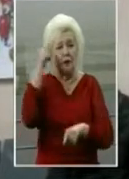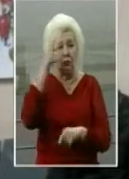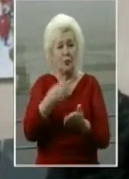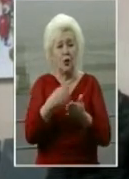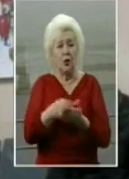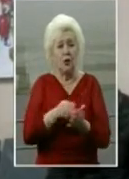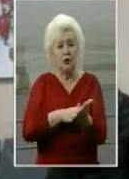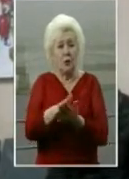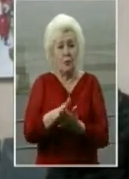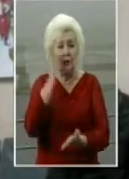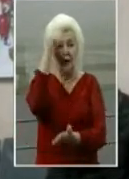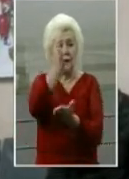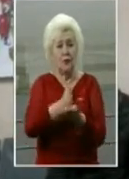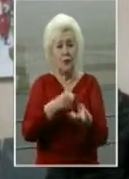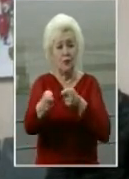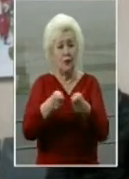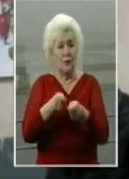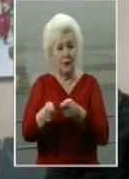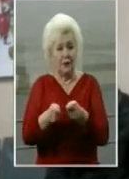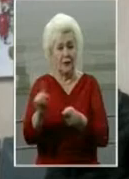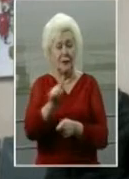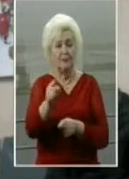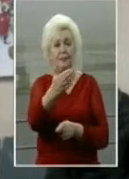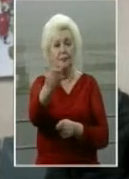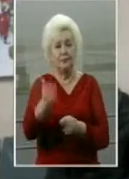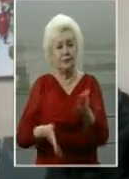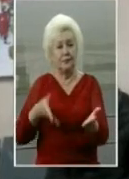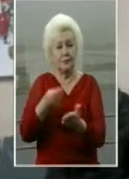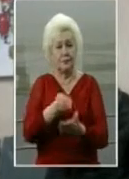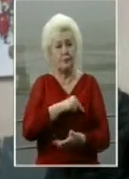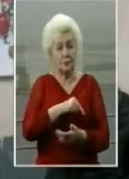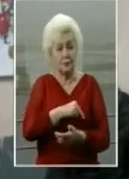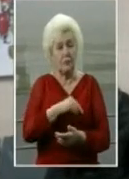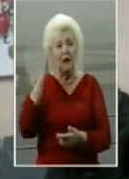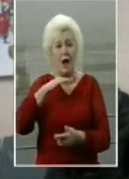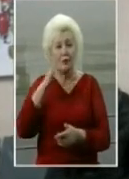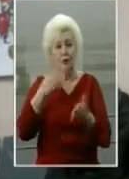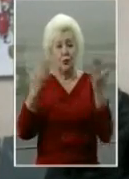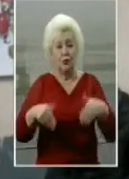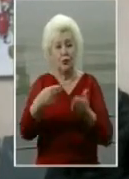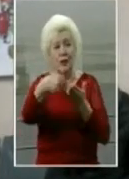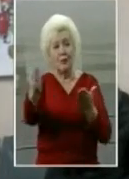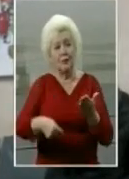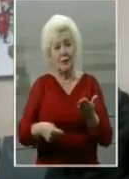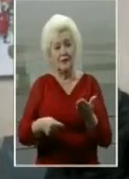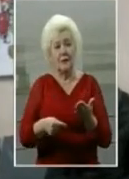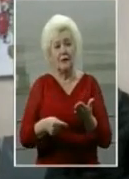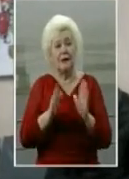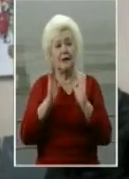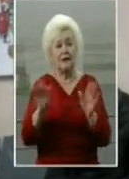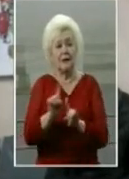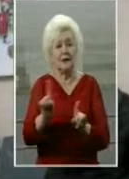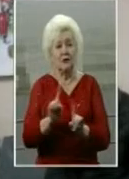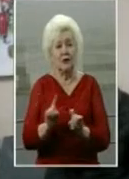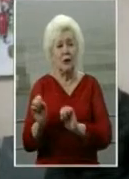ці підуть на пряму управління, щоб їм заплатити роботи. А воду вже підписали, мені тільки що